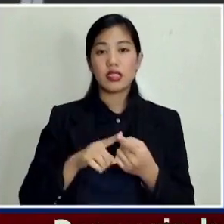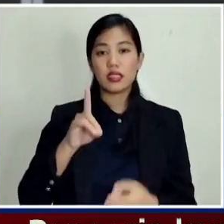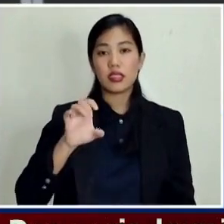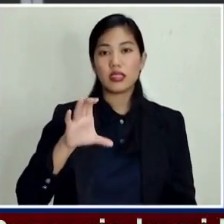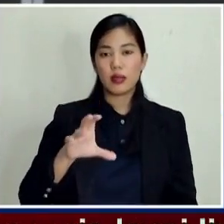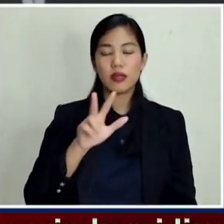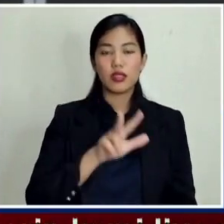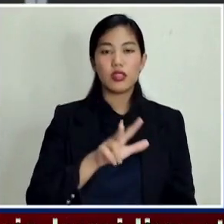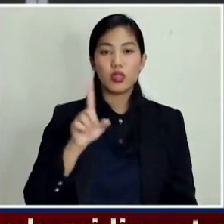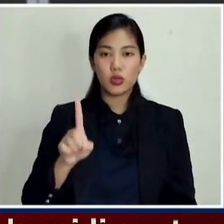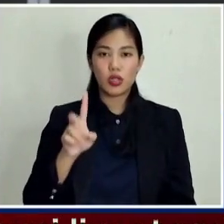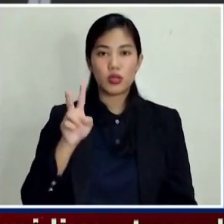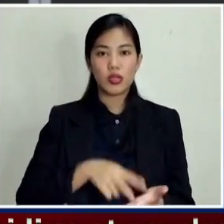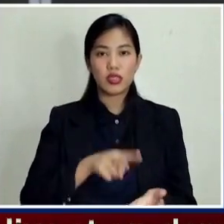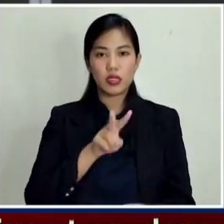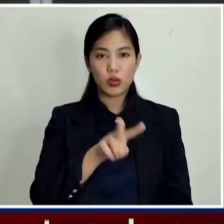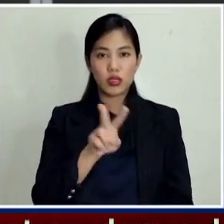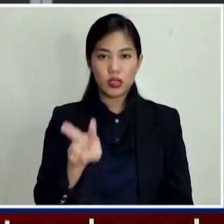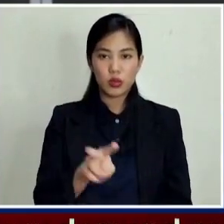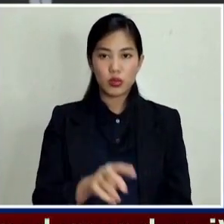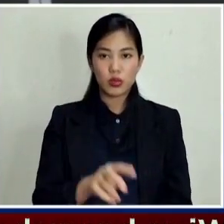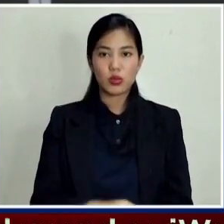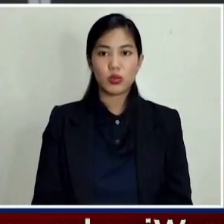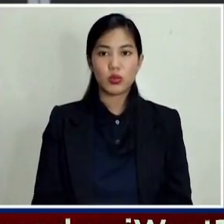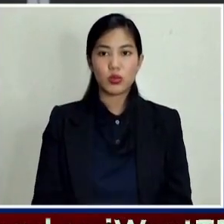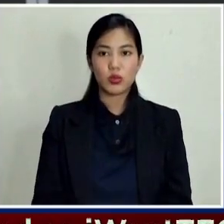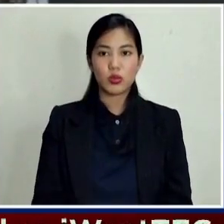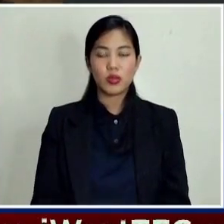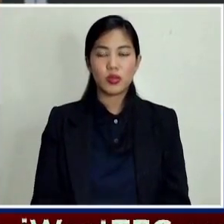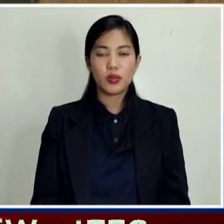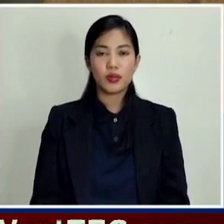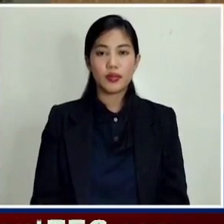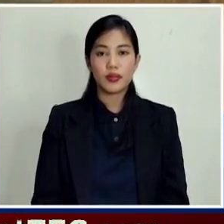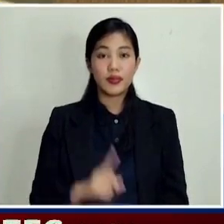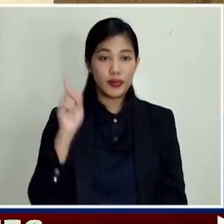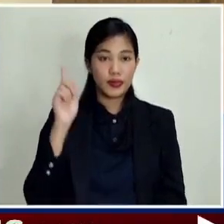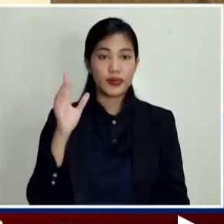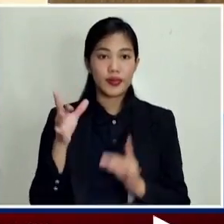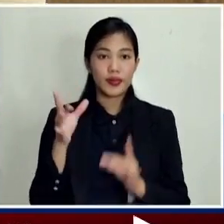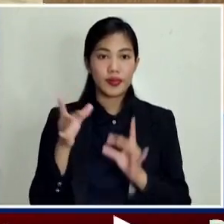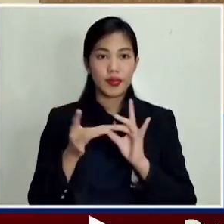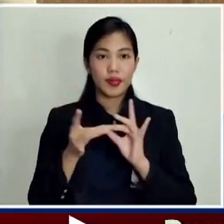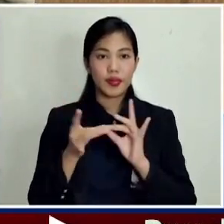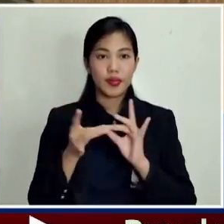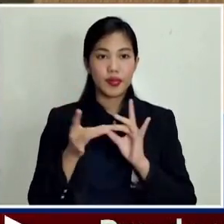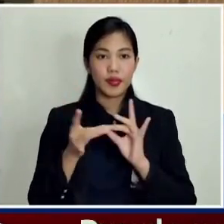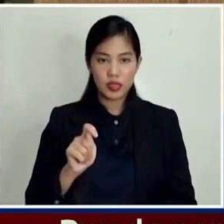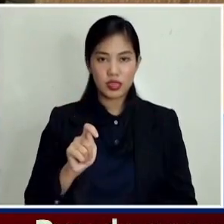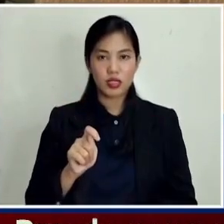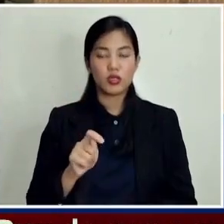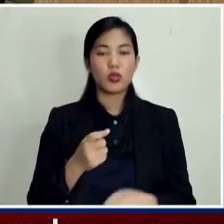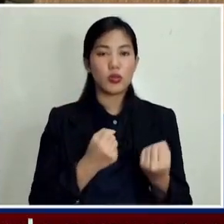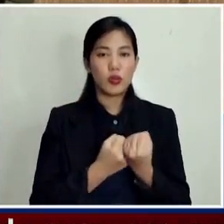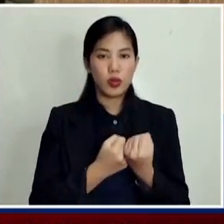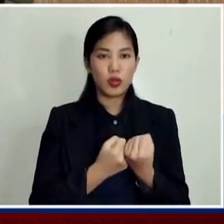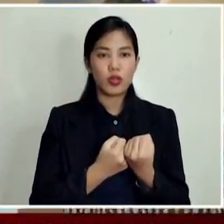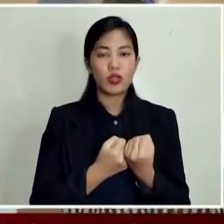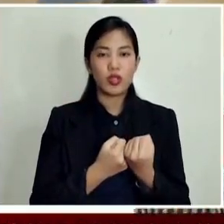Isang hotel naman sa Pasay ang permanente nang magsasara simula Setyembre. Ayon sa New Riviera Development